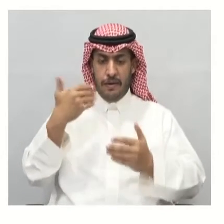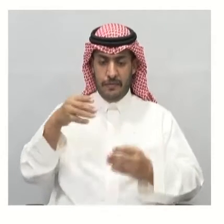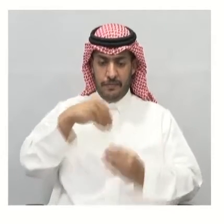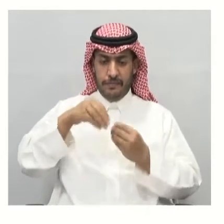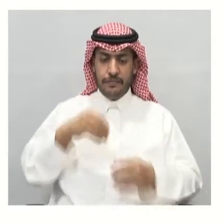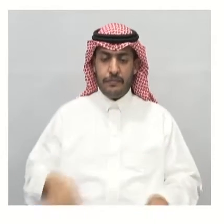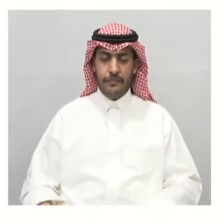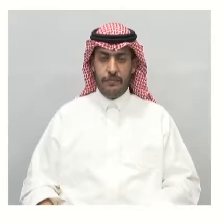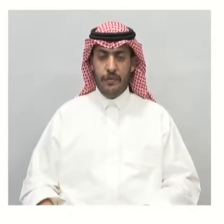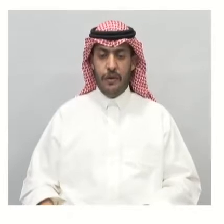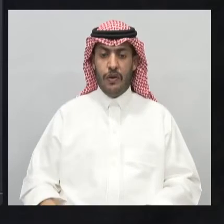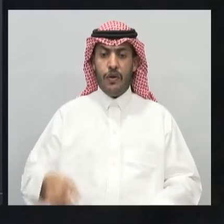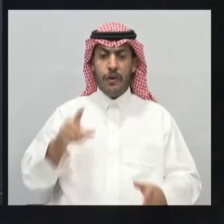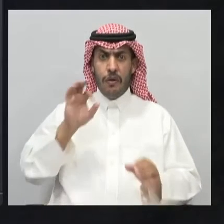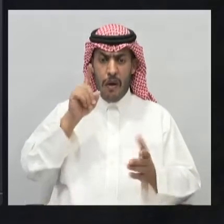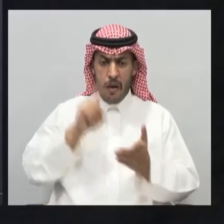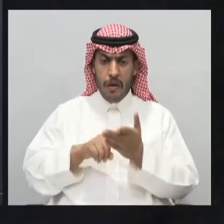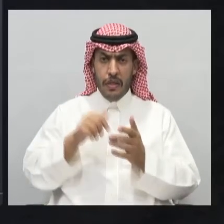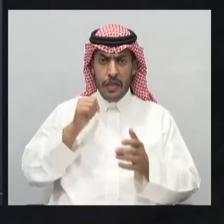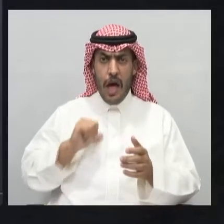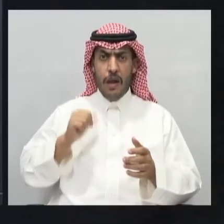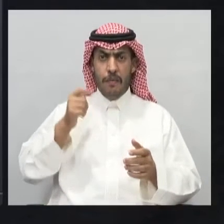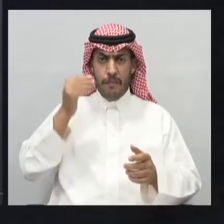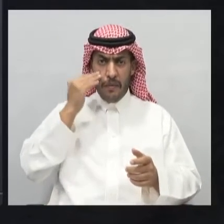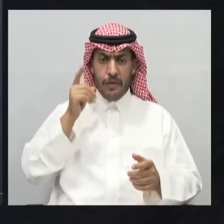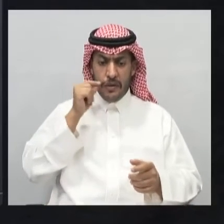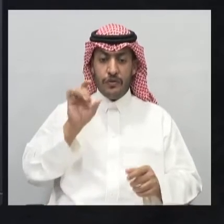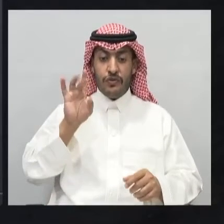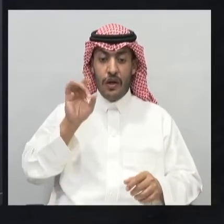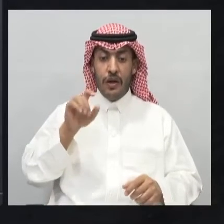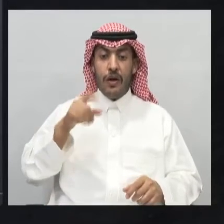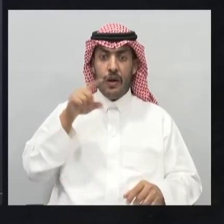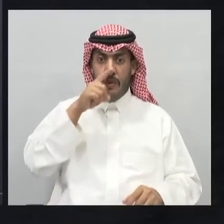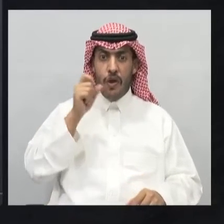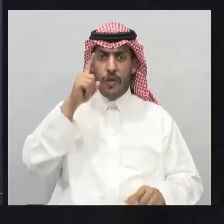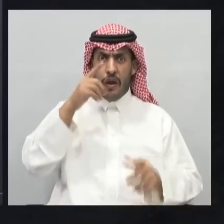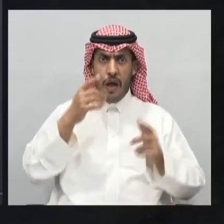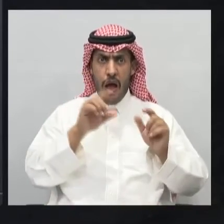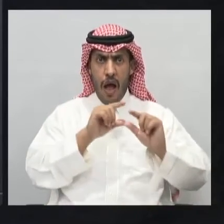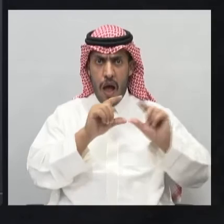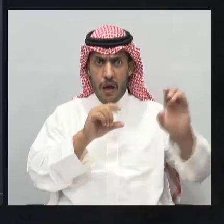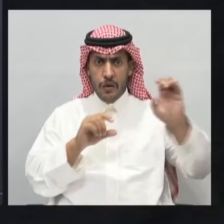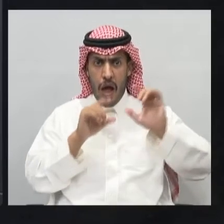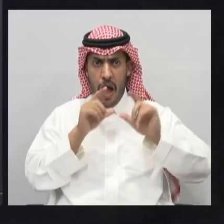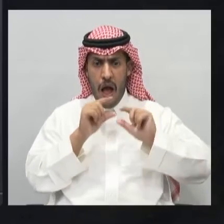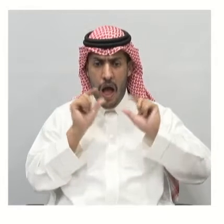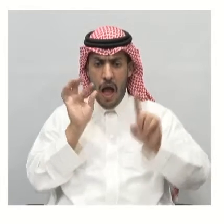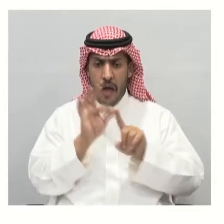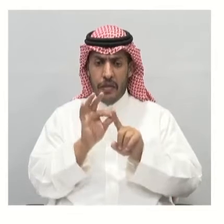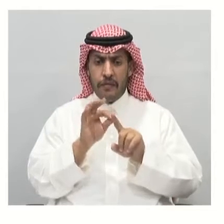للكعبه يتوقع من الطالب والطالبه ان شاء الله ان يذكر الحكمه من ارسال